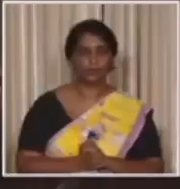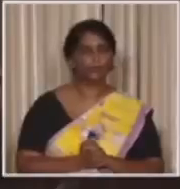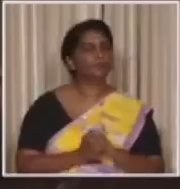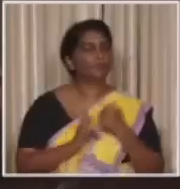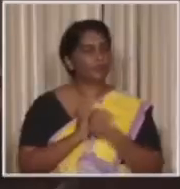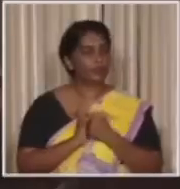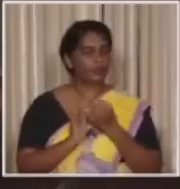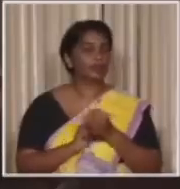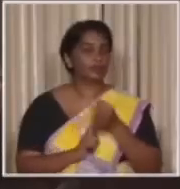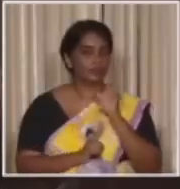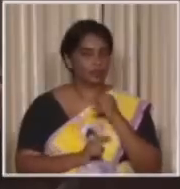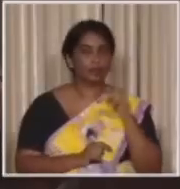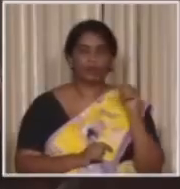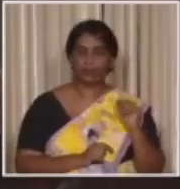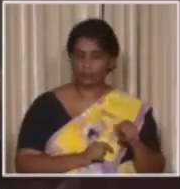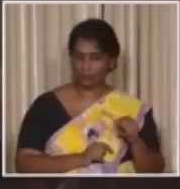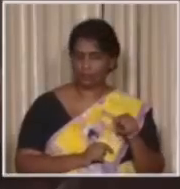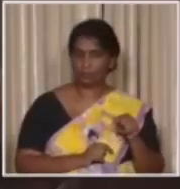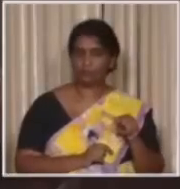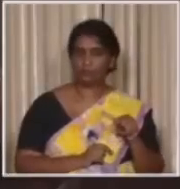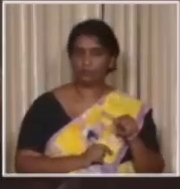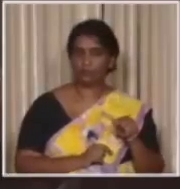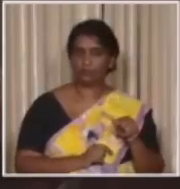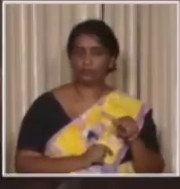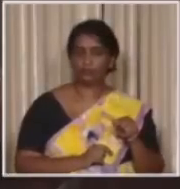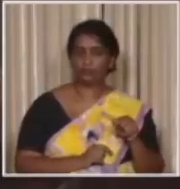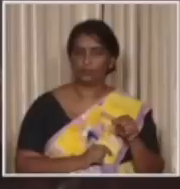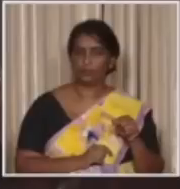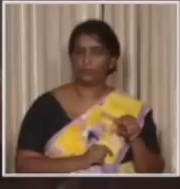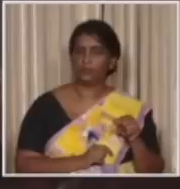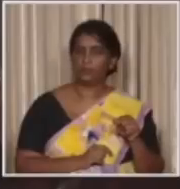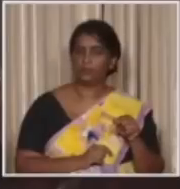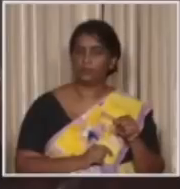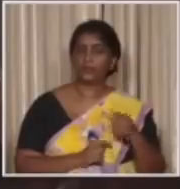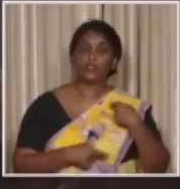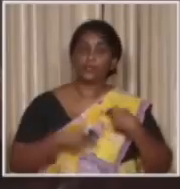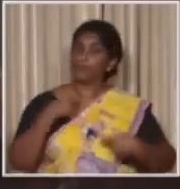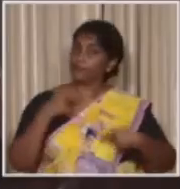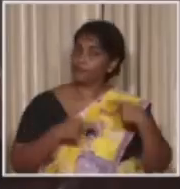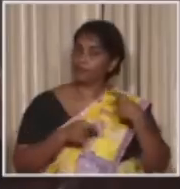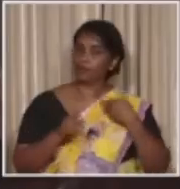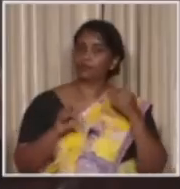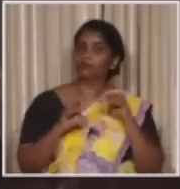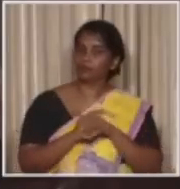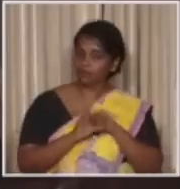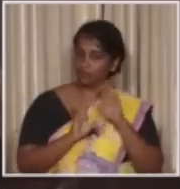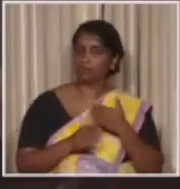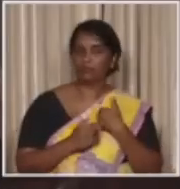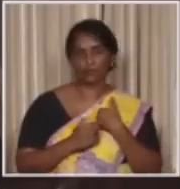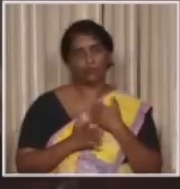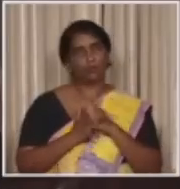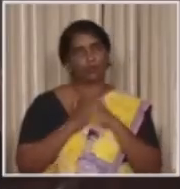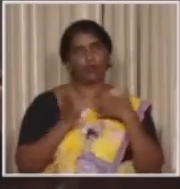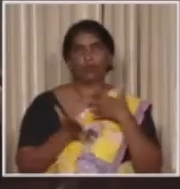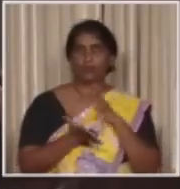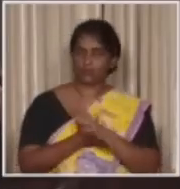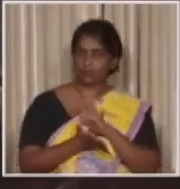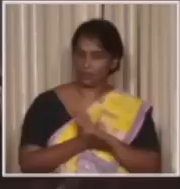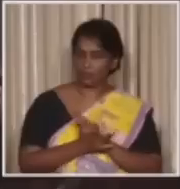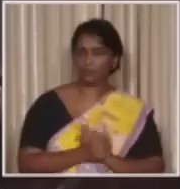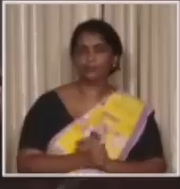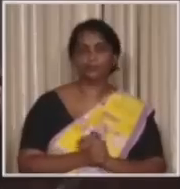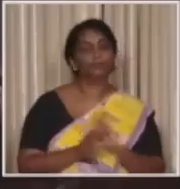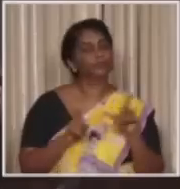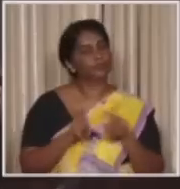ගරු සභාපතිතුමනි අද මේ විවාදයට එක්වන්න ලැබීම ගැන මම ඉතාම සතුටට පත් වෙනවා.